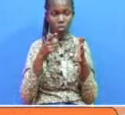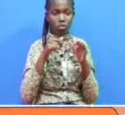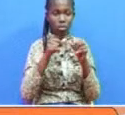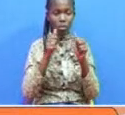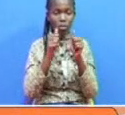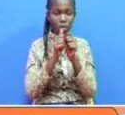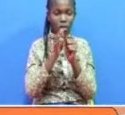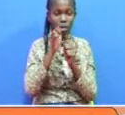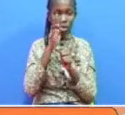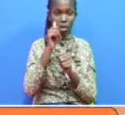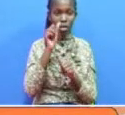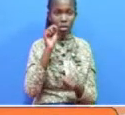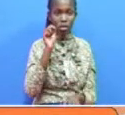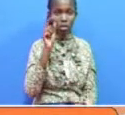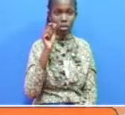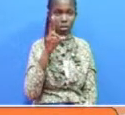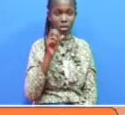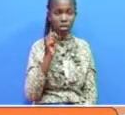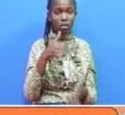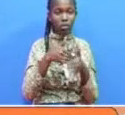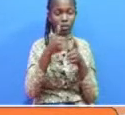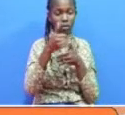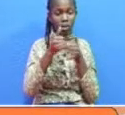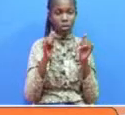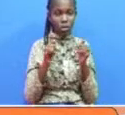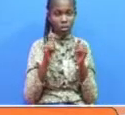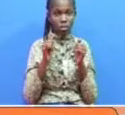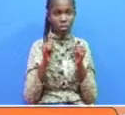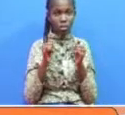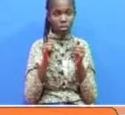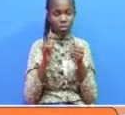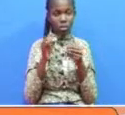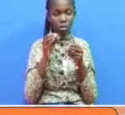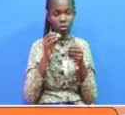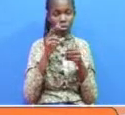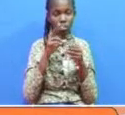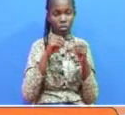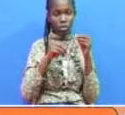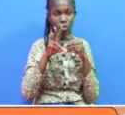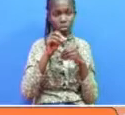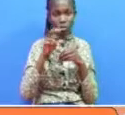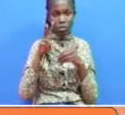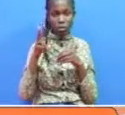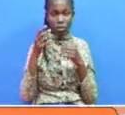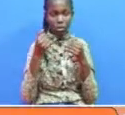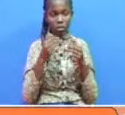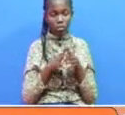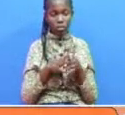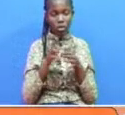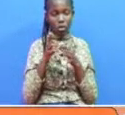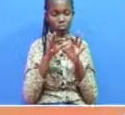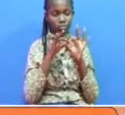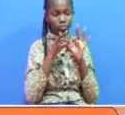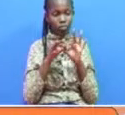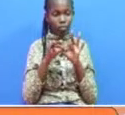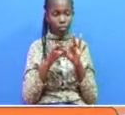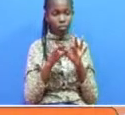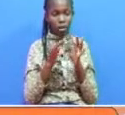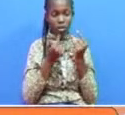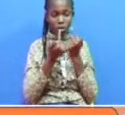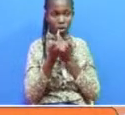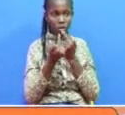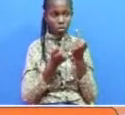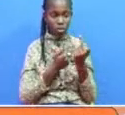winake Erast Asenzomo itina wa usakwani 2022. Na minu kililia ni mukithi wa mkwati ya niyamu vike na kunena